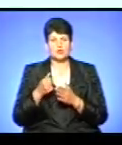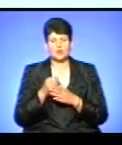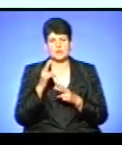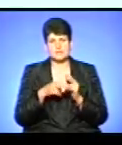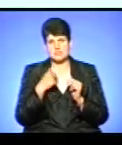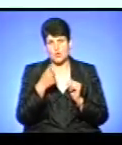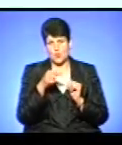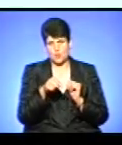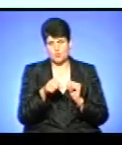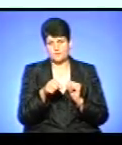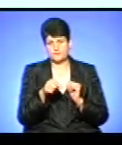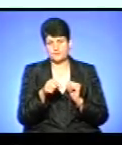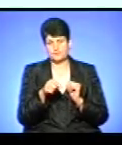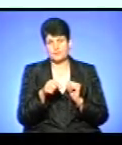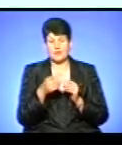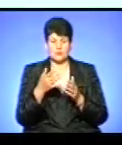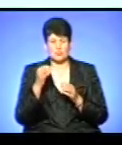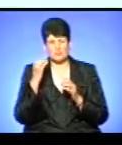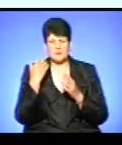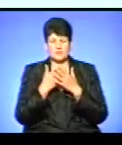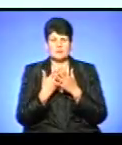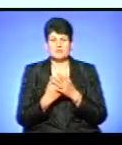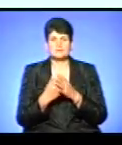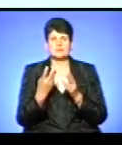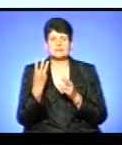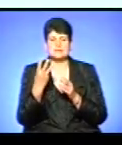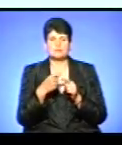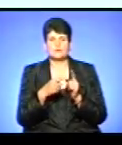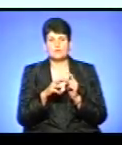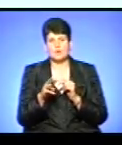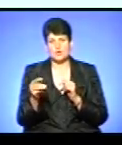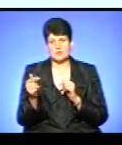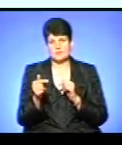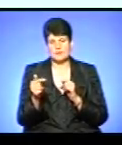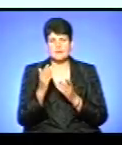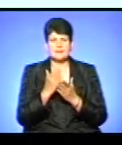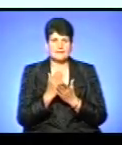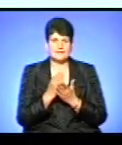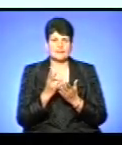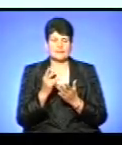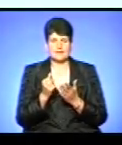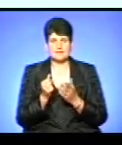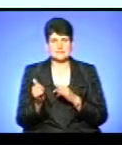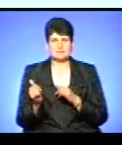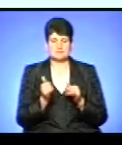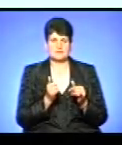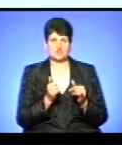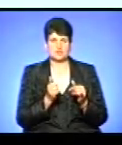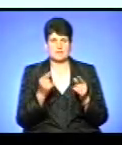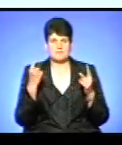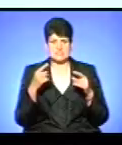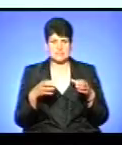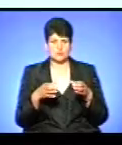року, ну так, якщо по пам'яті, десь ще близько 3,5 мільйонів є на забезпечення